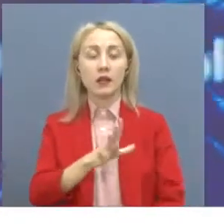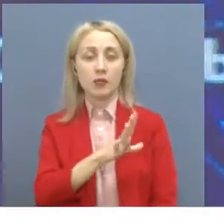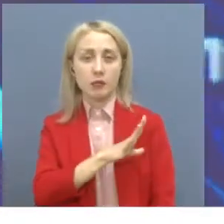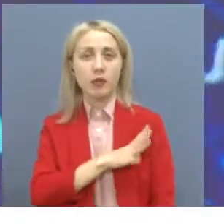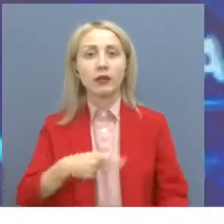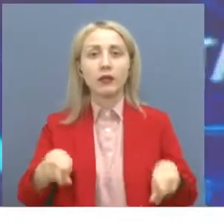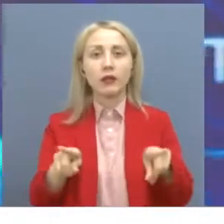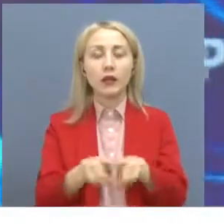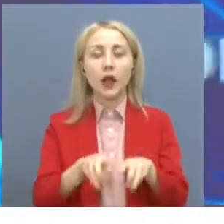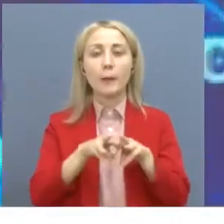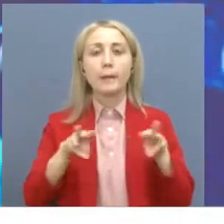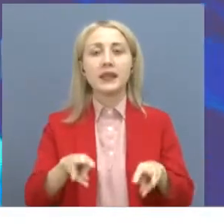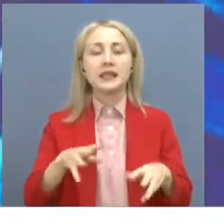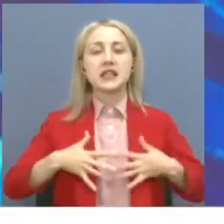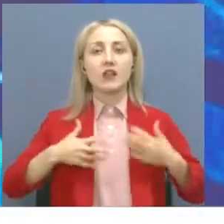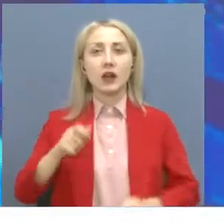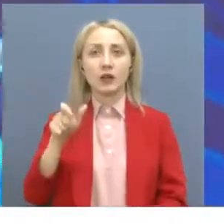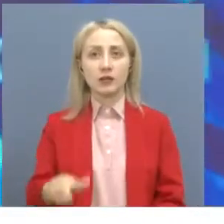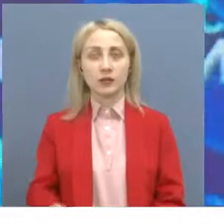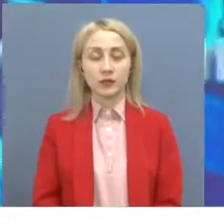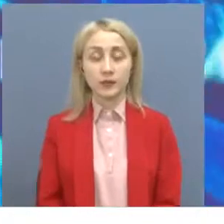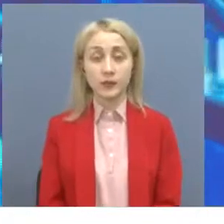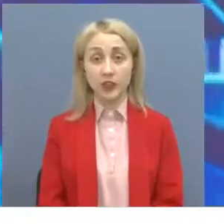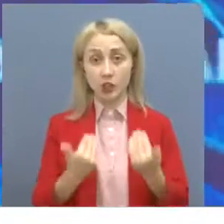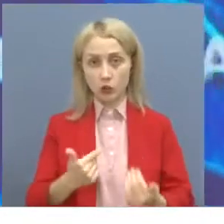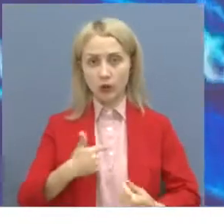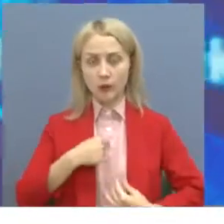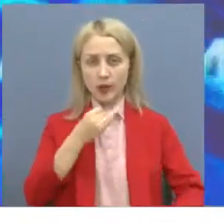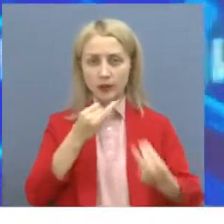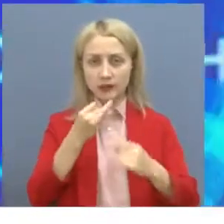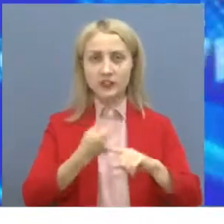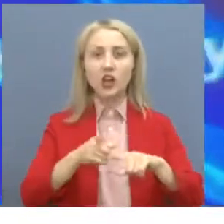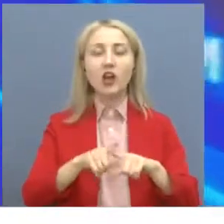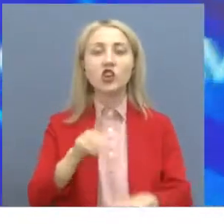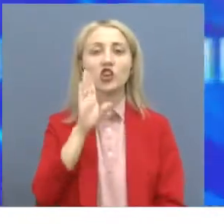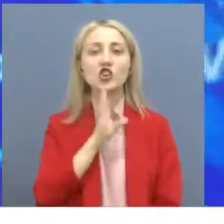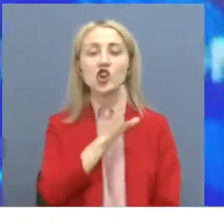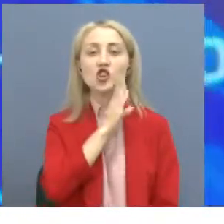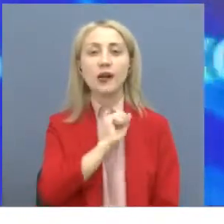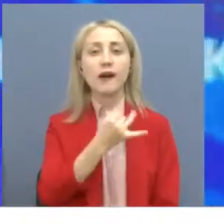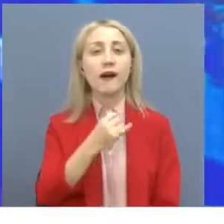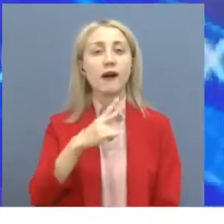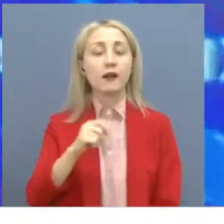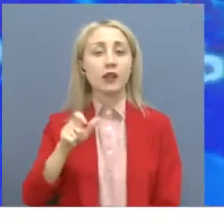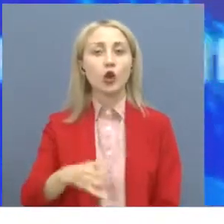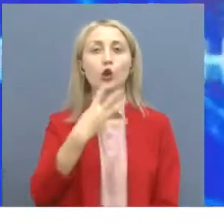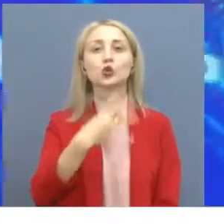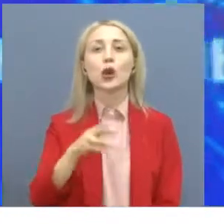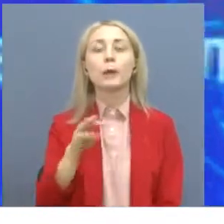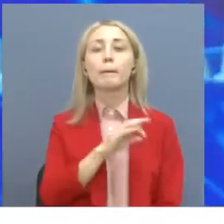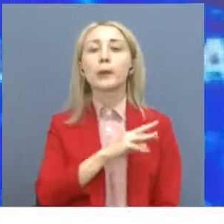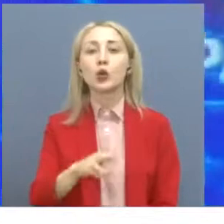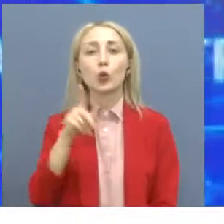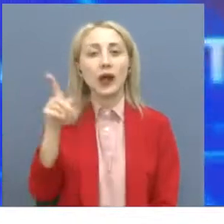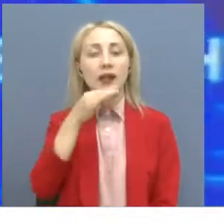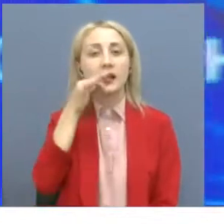буквально удалось с ней связаться. Бүгін Айна Бакеевамен 40 минуттай сөйлестік. Ол әлеуметтік желілердегі түрлі емдік нұсқаулықтарға, тіпті